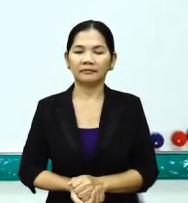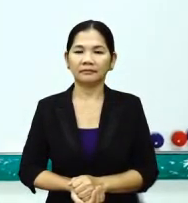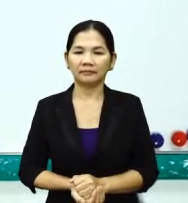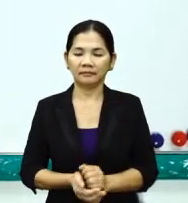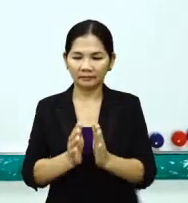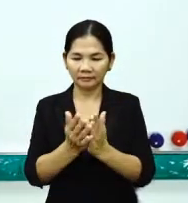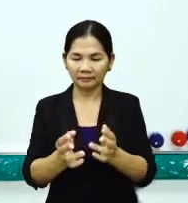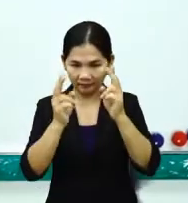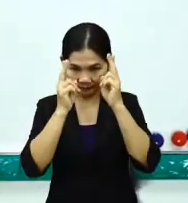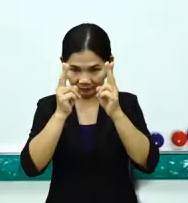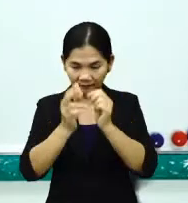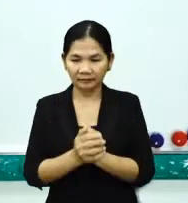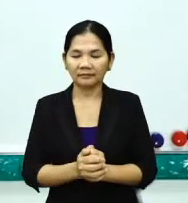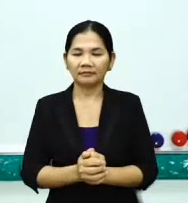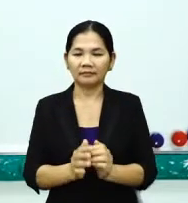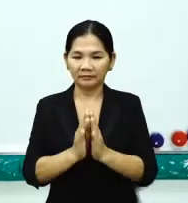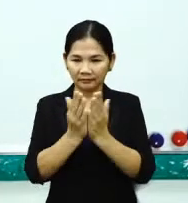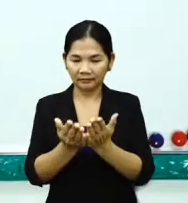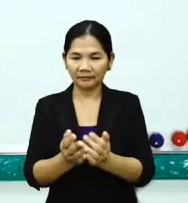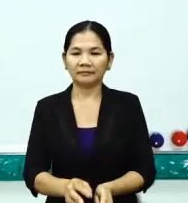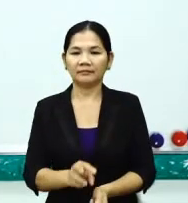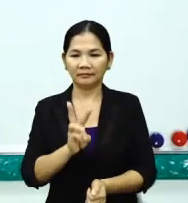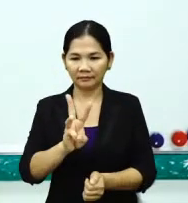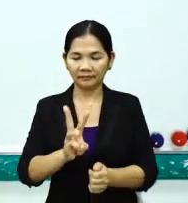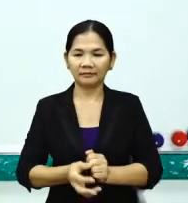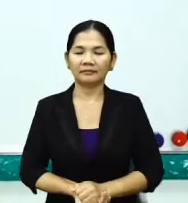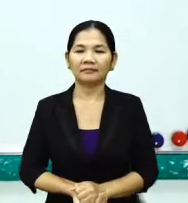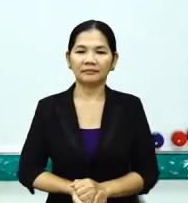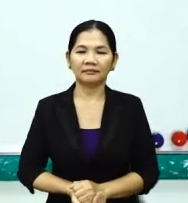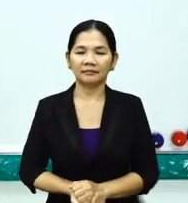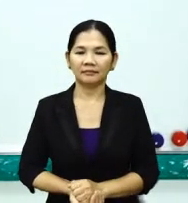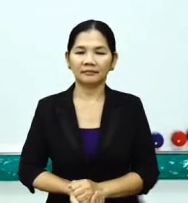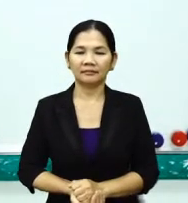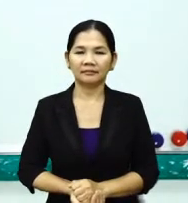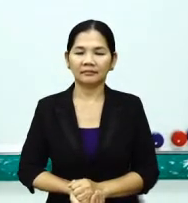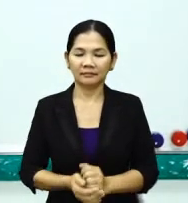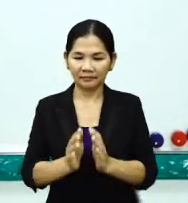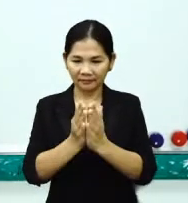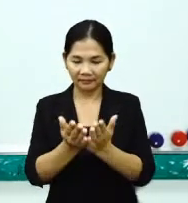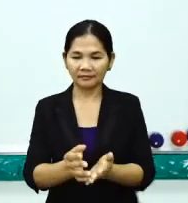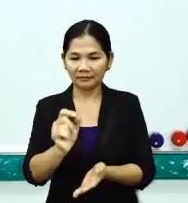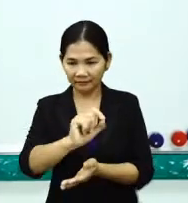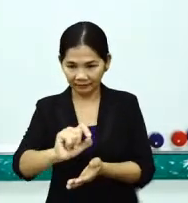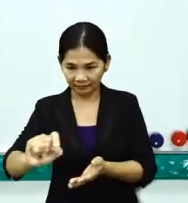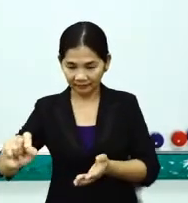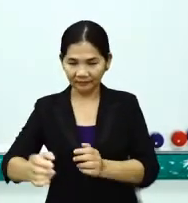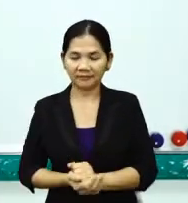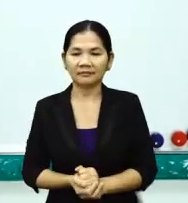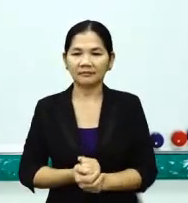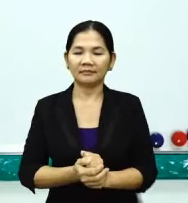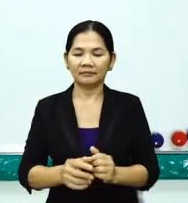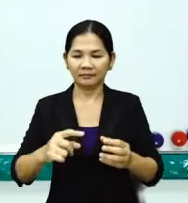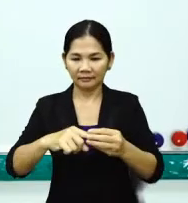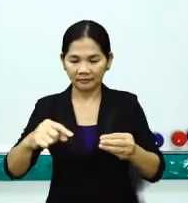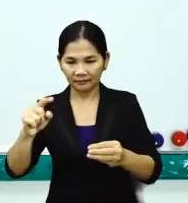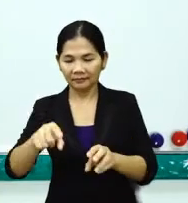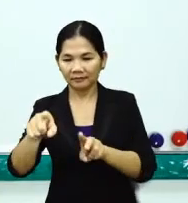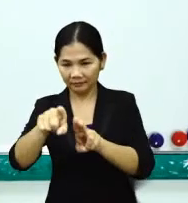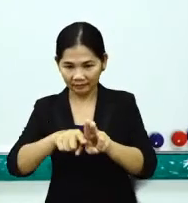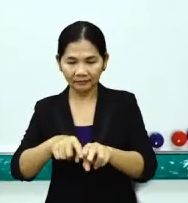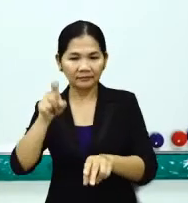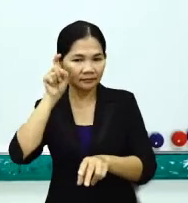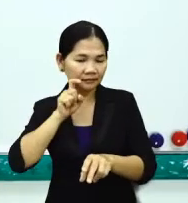Xếp hớ sạc xa cố phì xa khám ái thân ạ tịt bấy Chà, xếp hớ xa xế Khám ái đáy bẩn